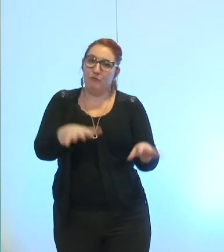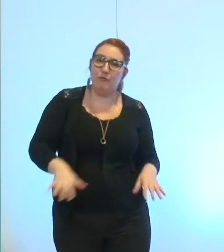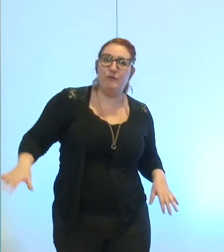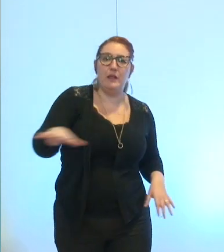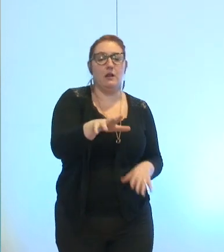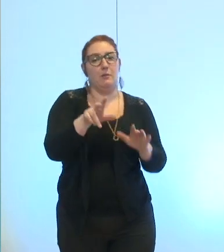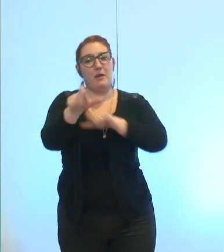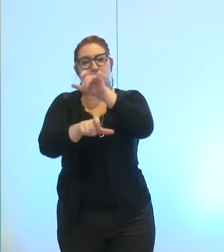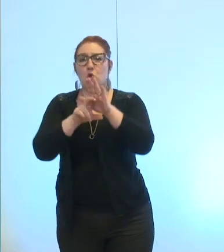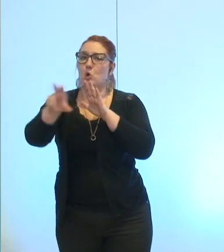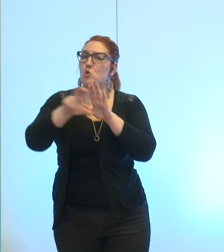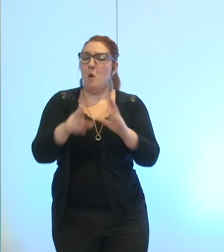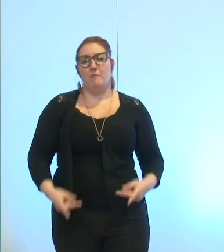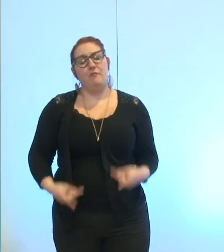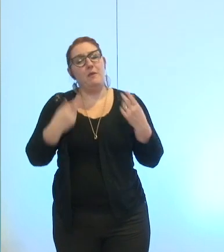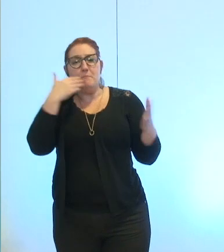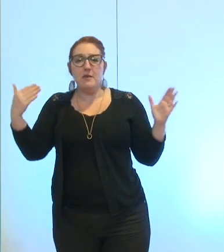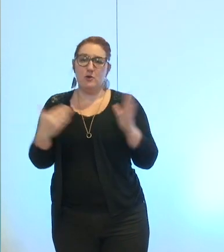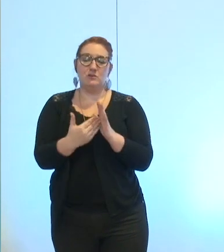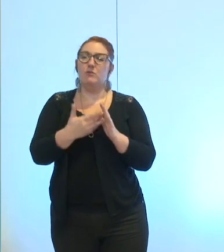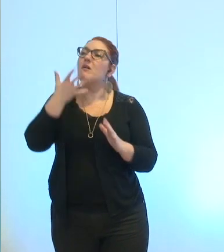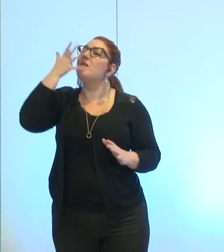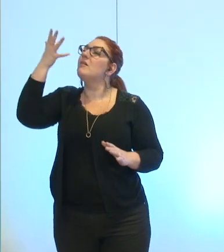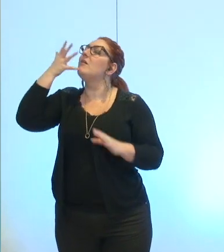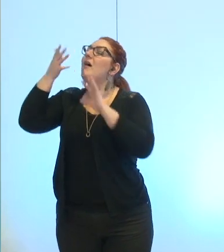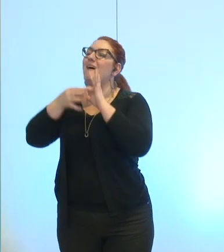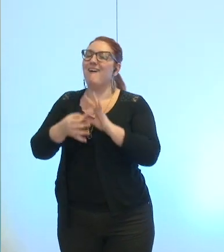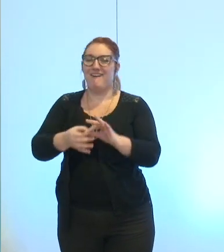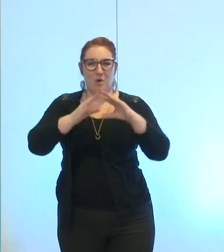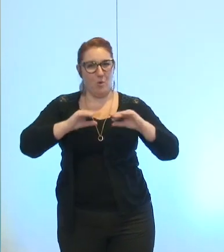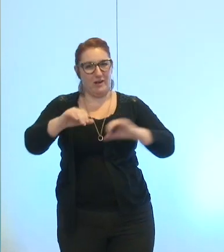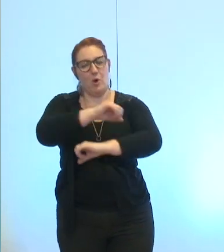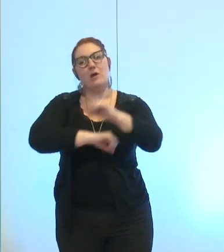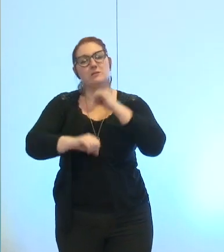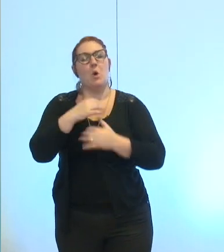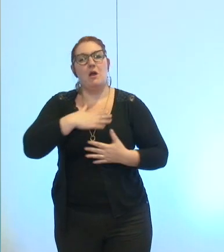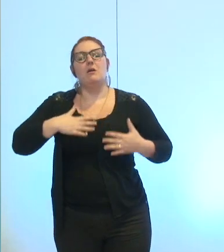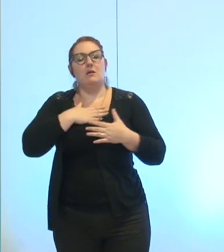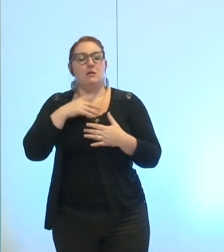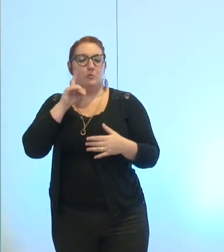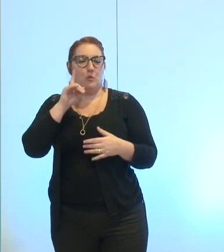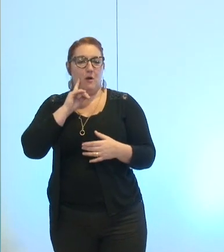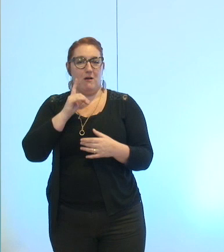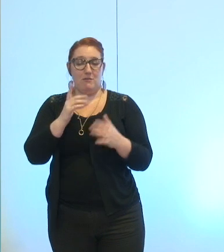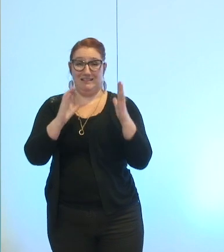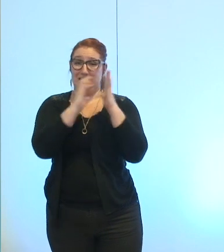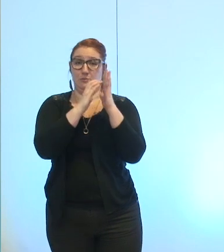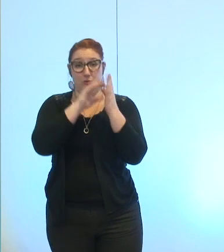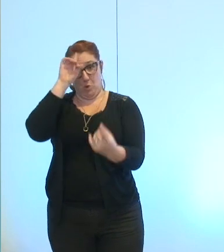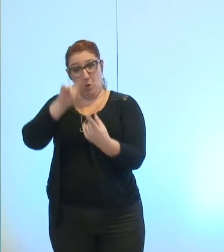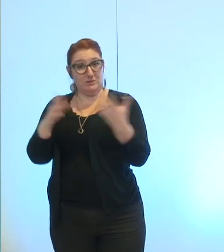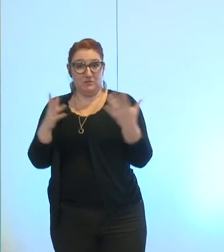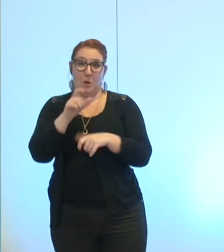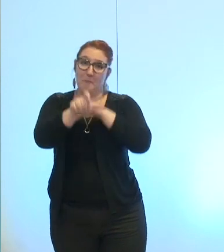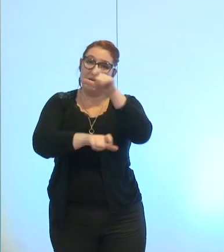Grenoblois puissent ainsi passer des mots aux actes car l'objectif de cette disposition est bien de protéger la santé de